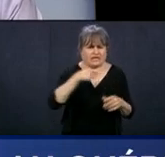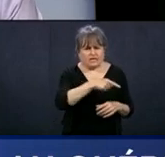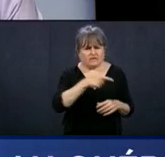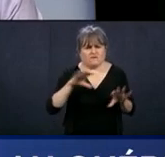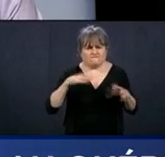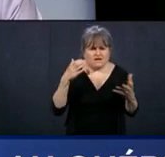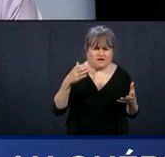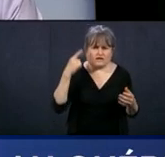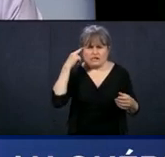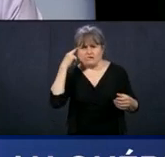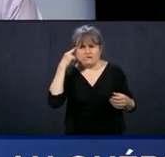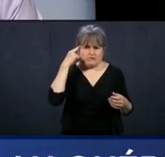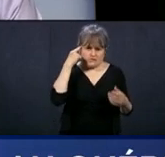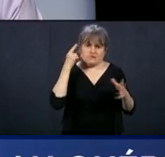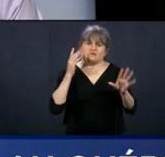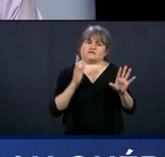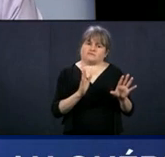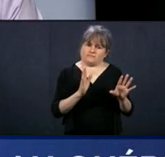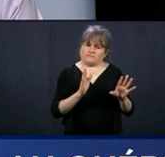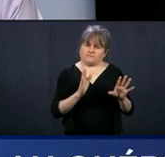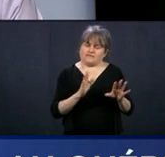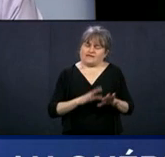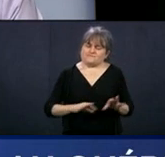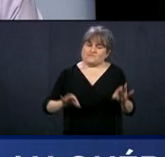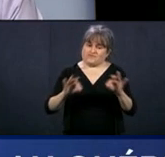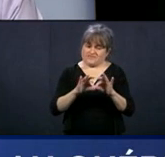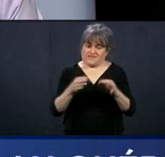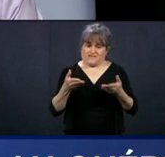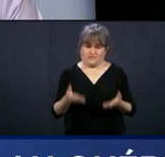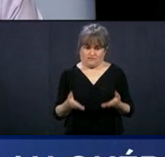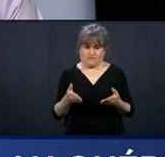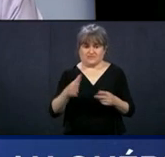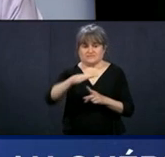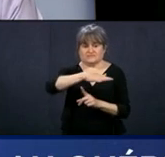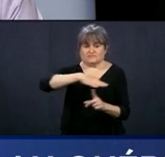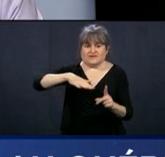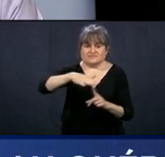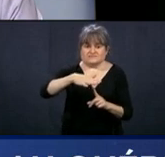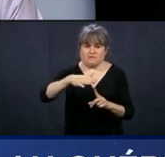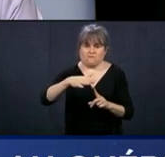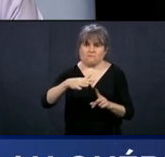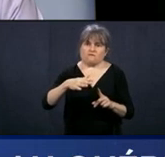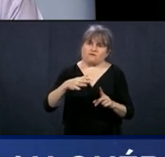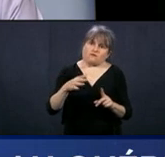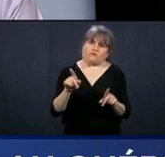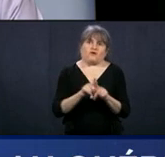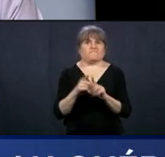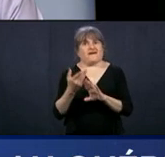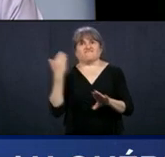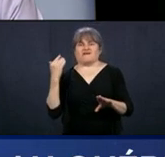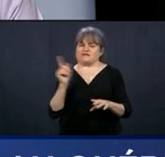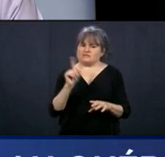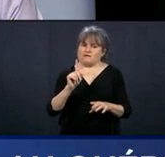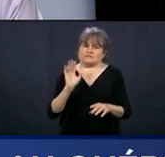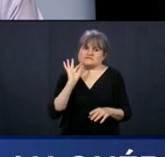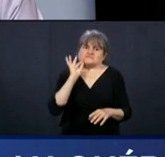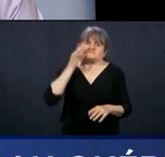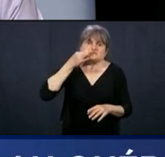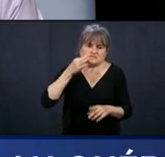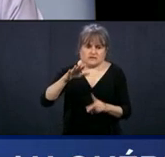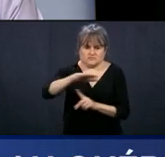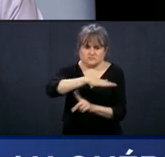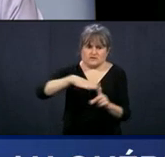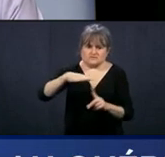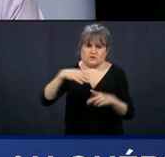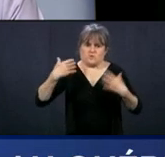parents, mais doit-on le rappeler, nous sommes face à une situation exceptionnelle qui amène des conséquences exceptionnelles et